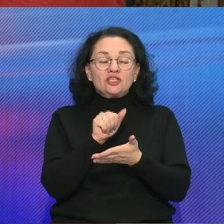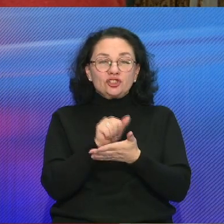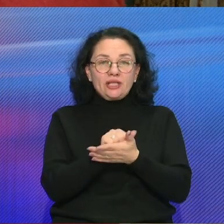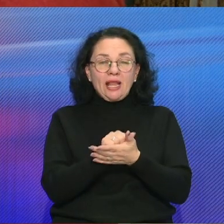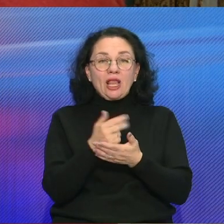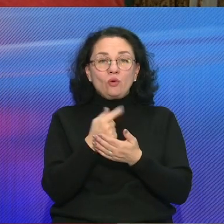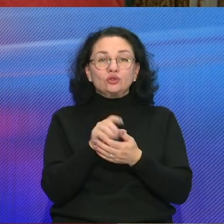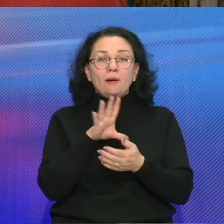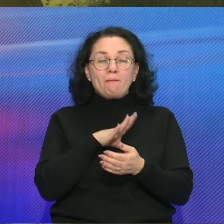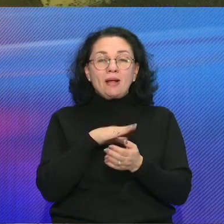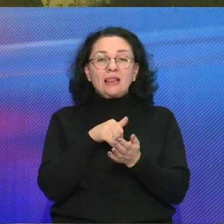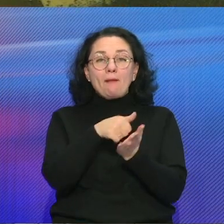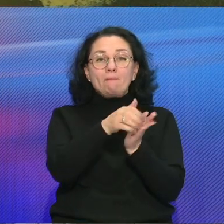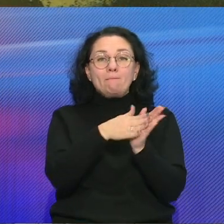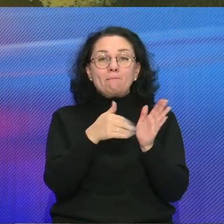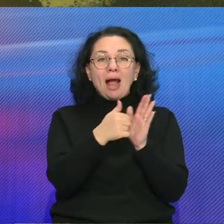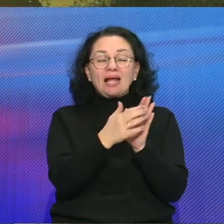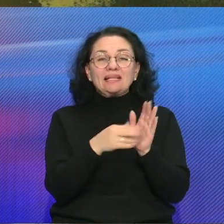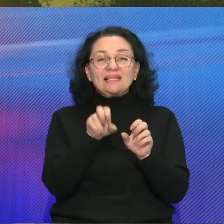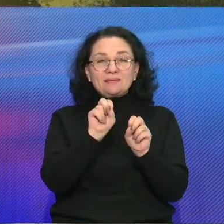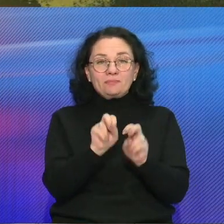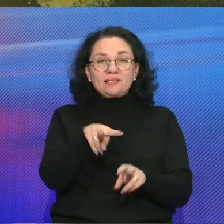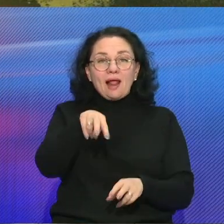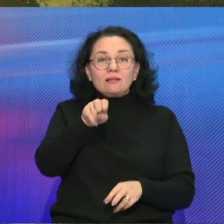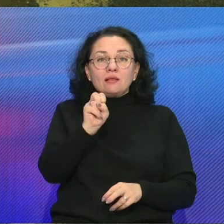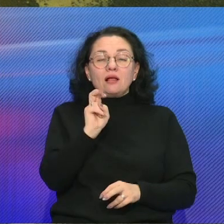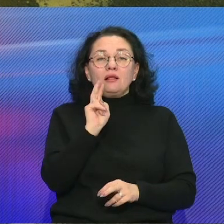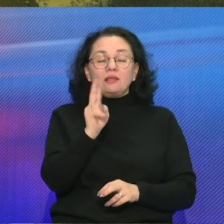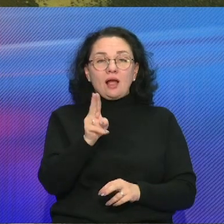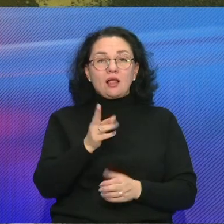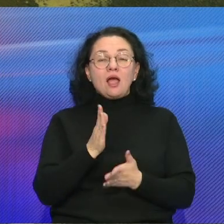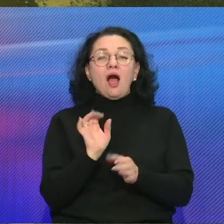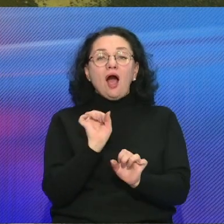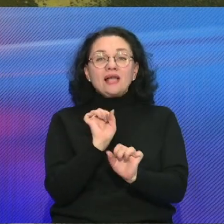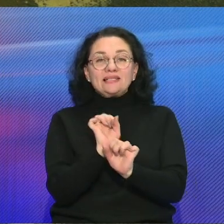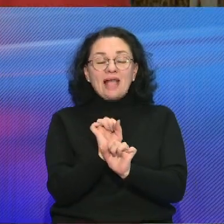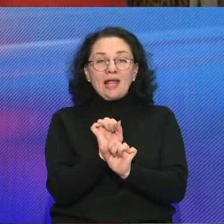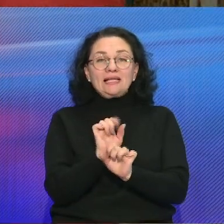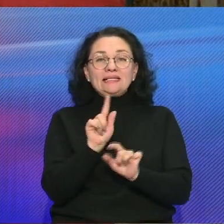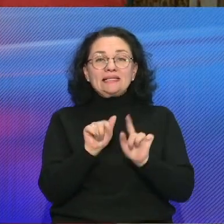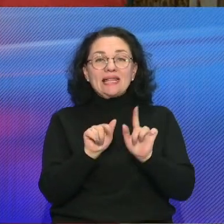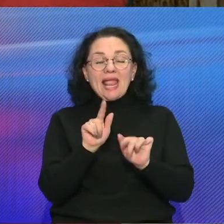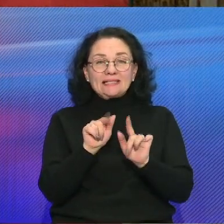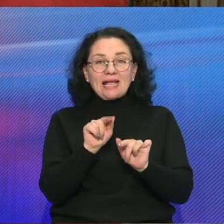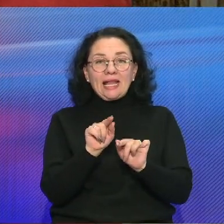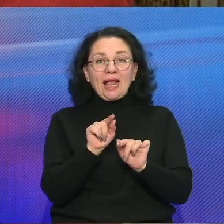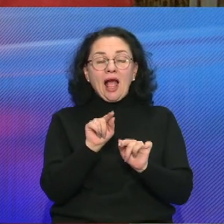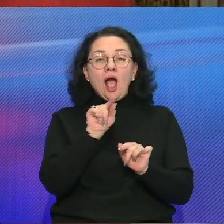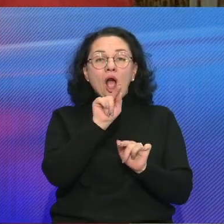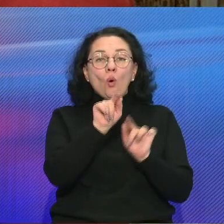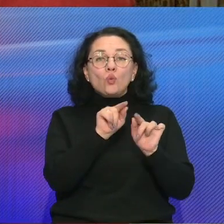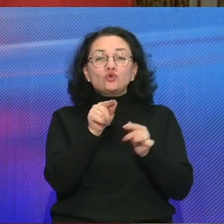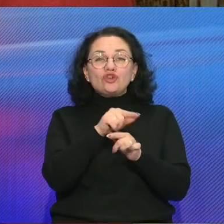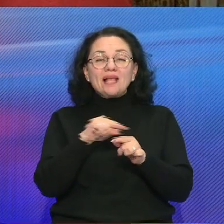все покрыто лаком. И остальные частки еще треба обновить, але уже зараз